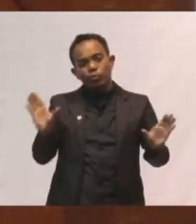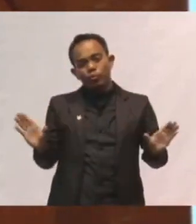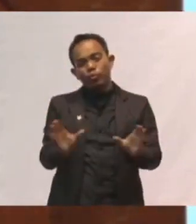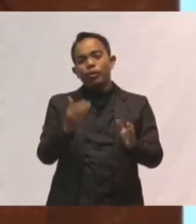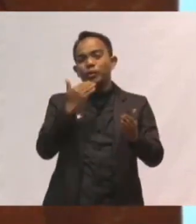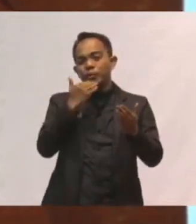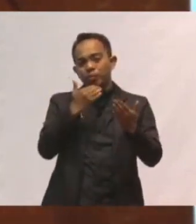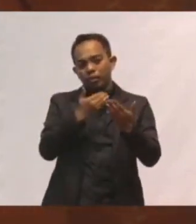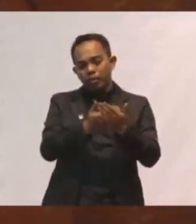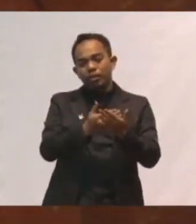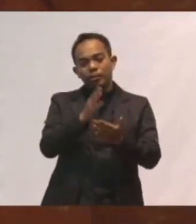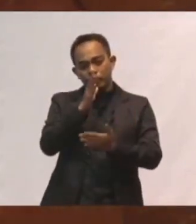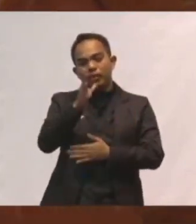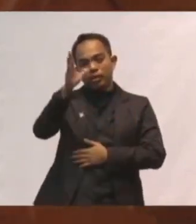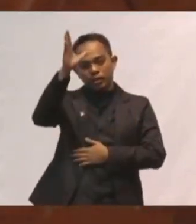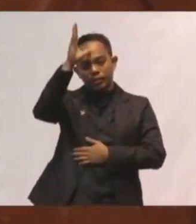dengan kedua ibu bapanya.